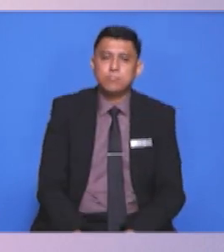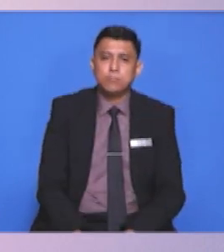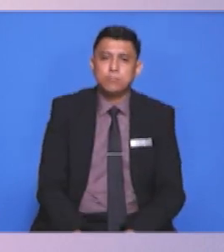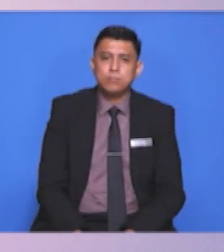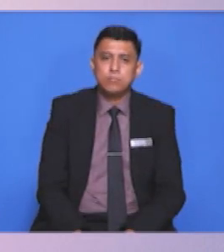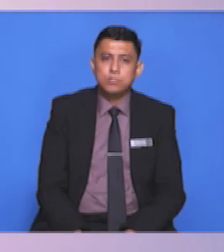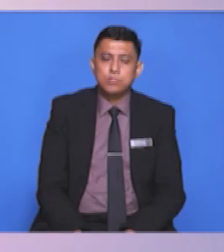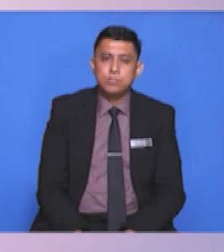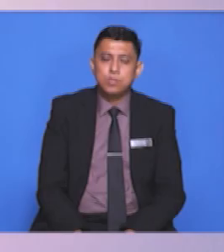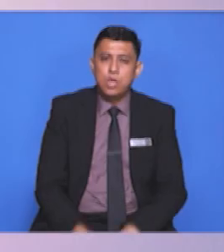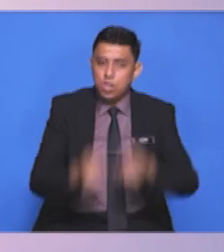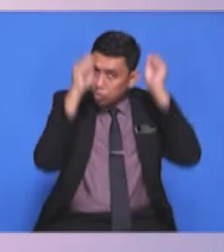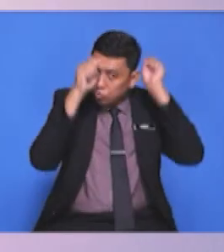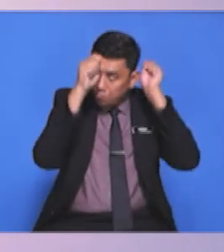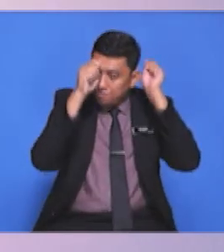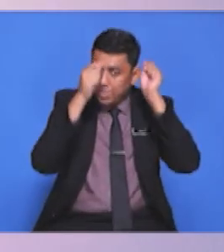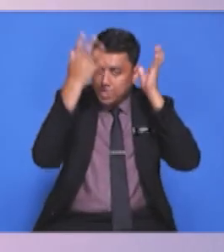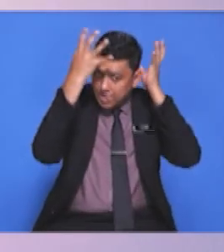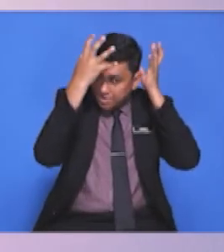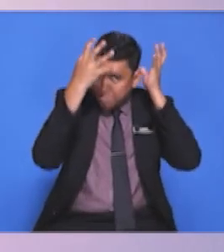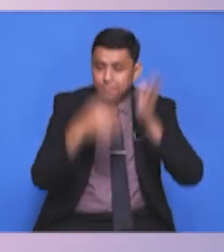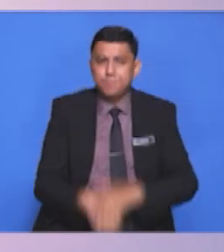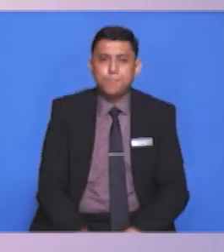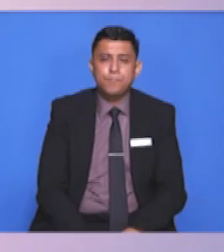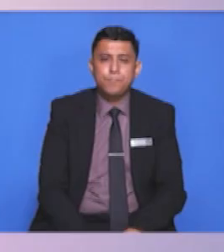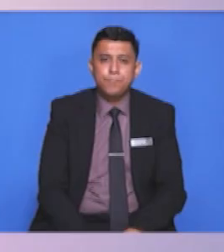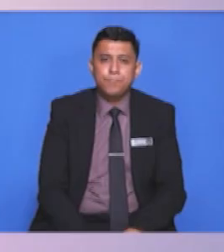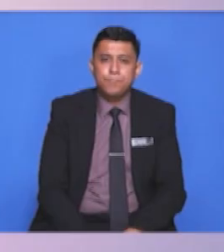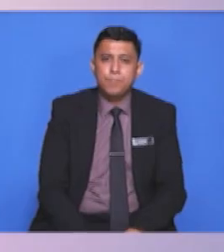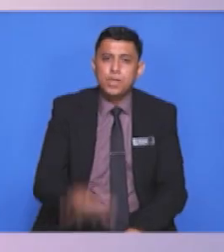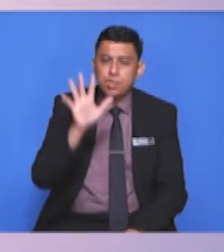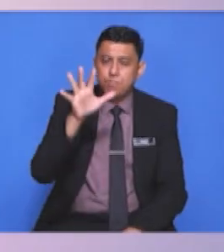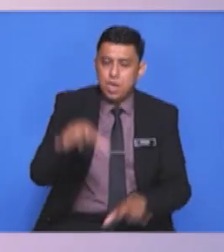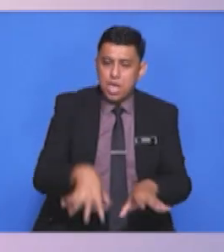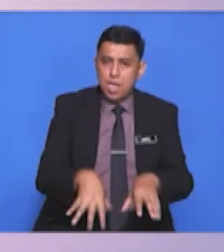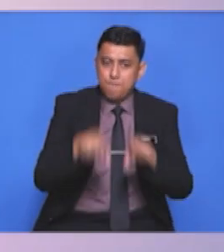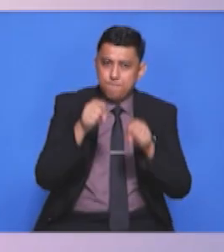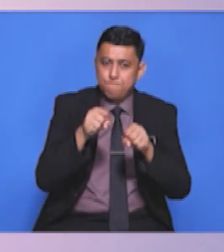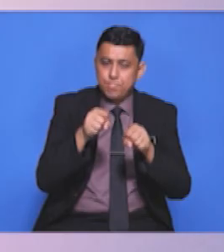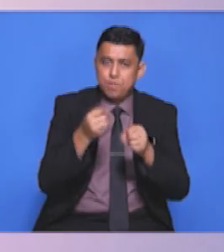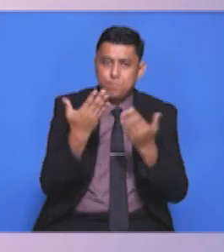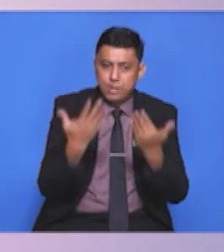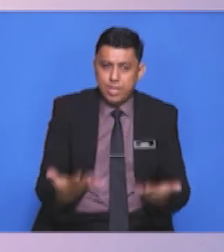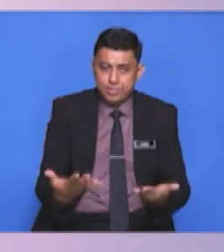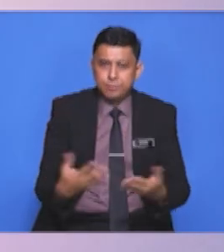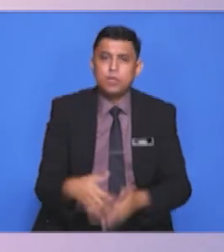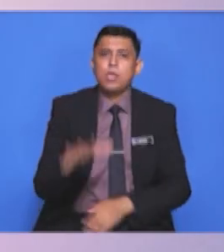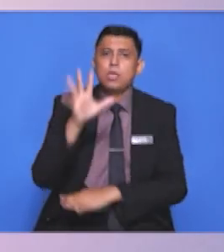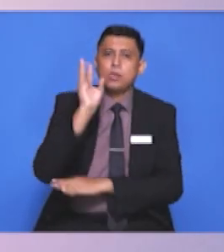topi keledar kelima ambil berat keenam